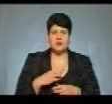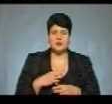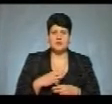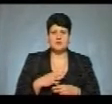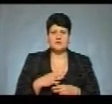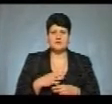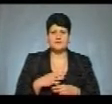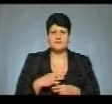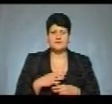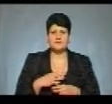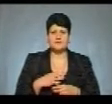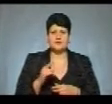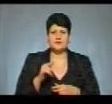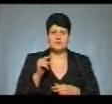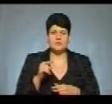вона жінка стара, вона